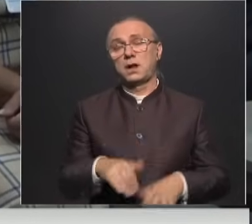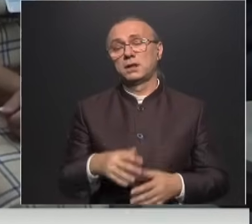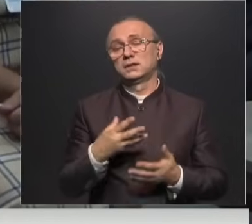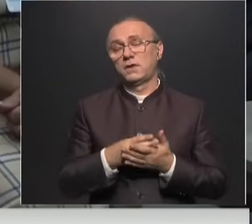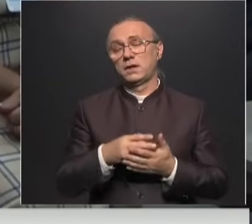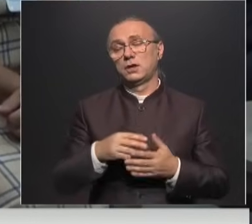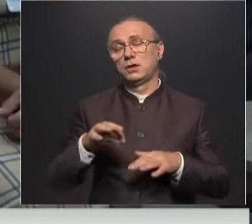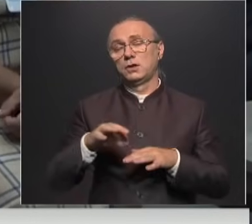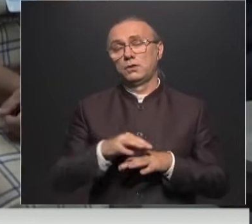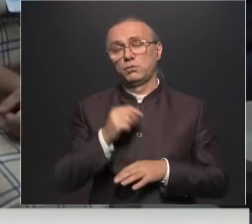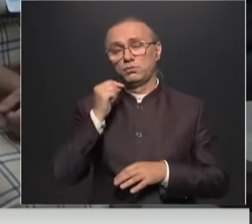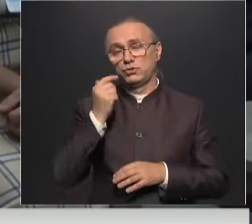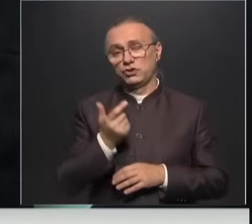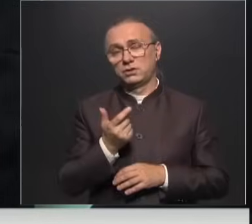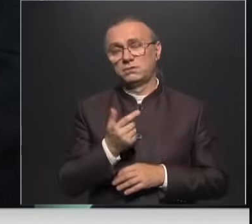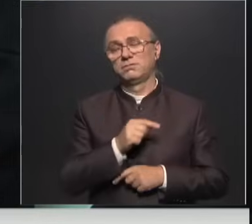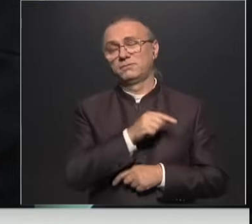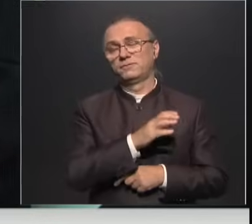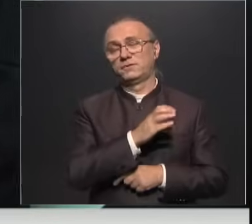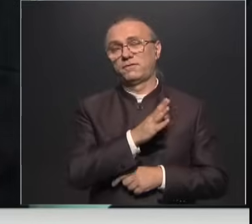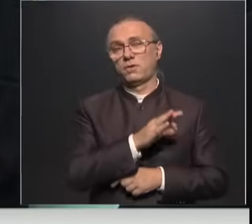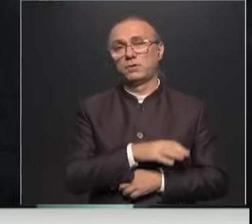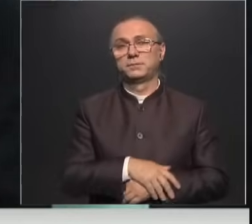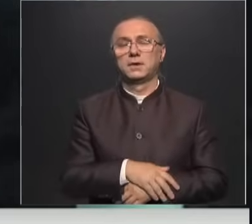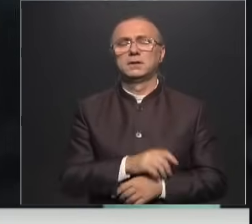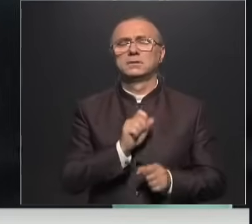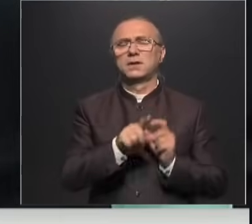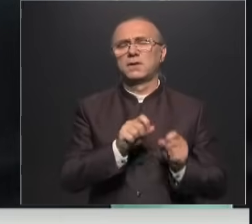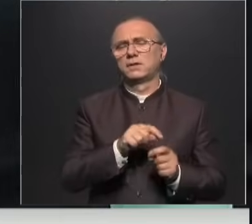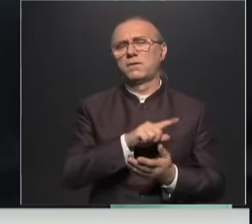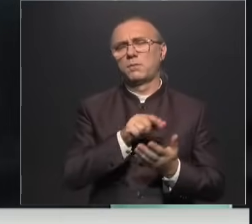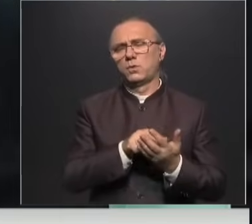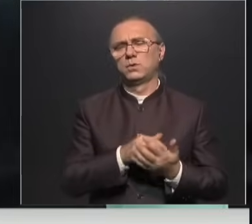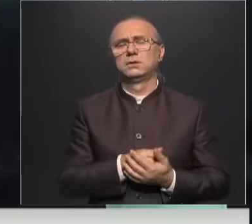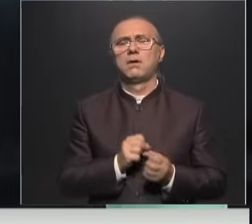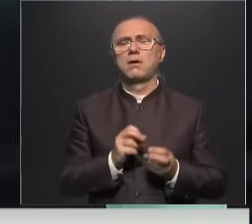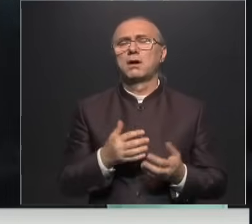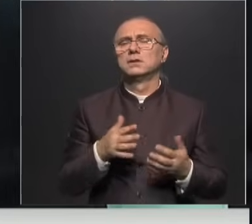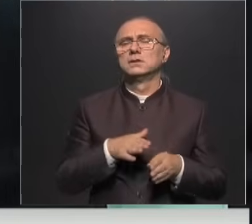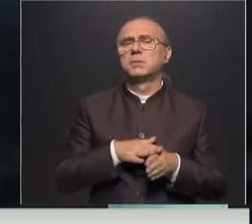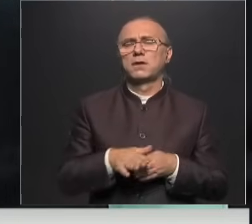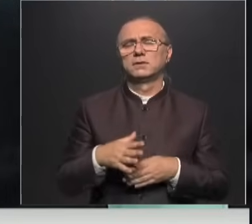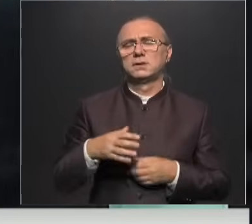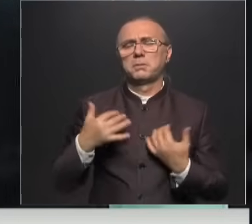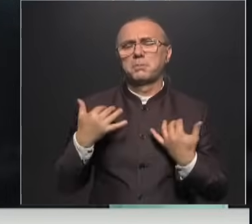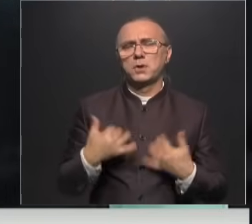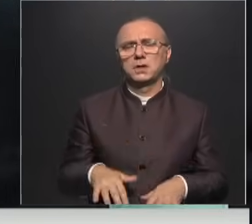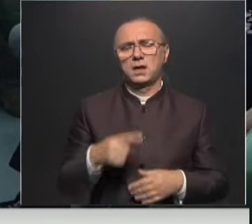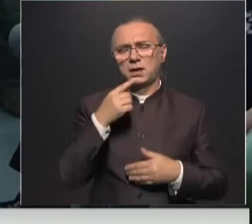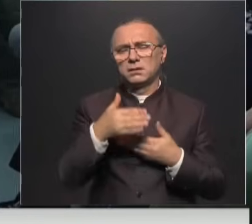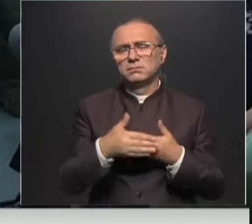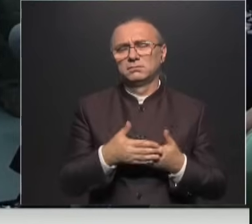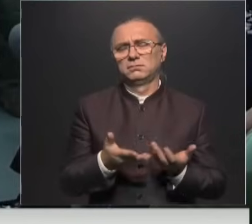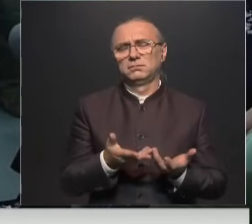к владыке с вопросами. Самые острые и животрепещущие – как справиться с потерей близкого человека и почему такое